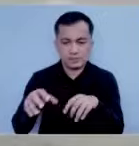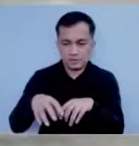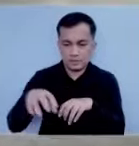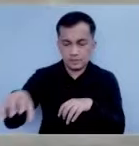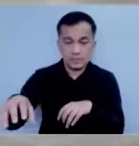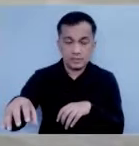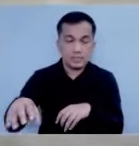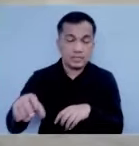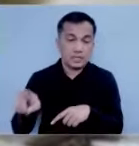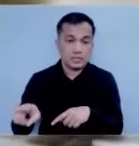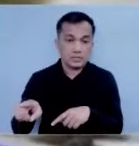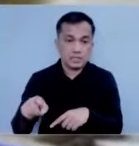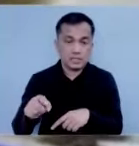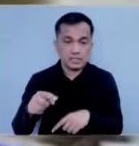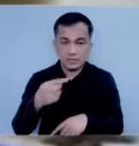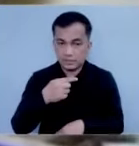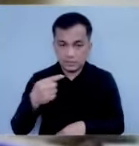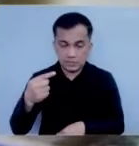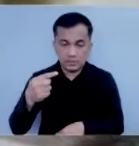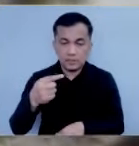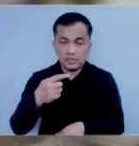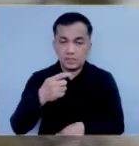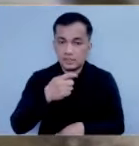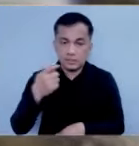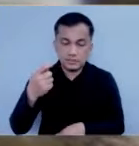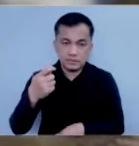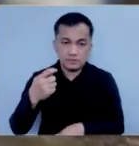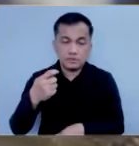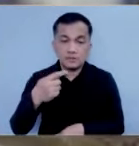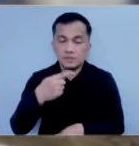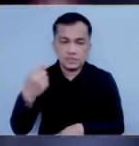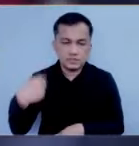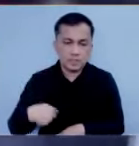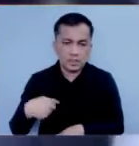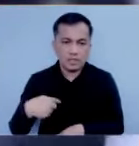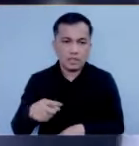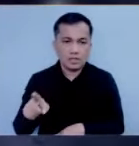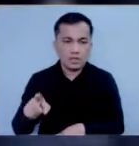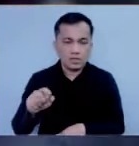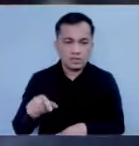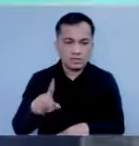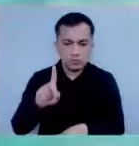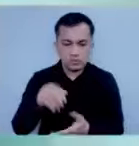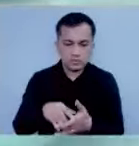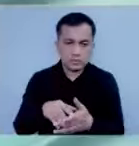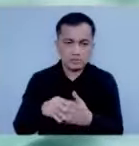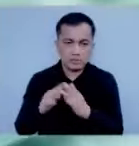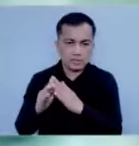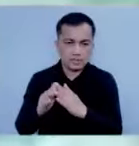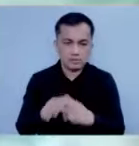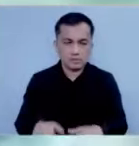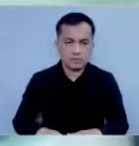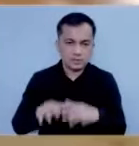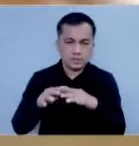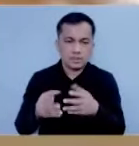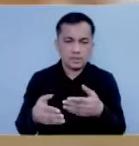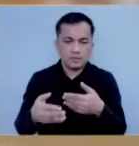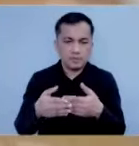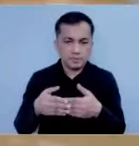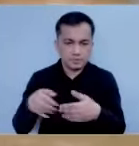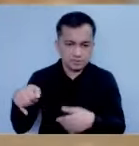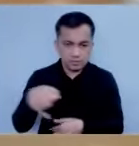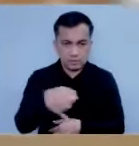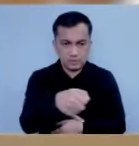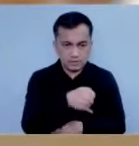Kazakhstan, ang Russia. Halos 1,000 bahay ang binaha sa Kurgan region malapit sa border ng 2 bansa.